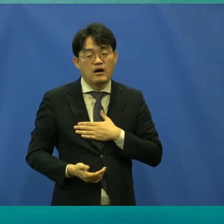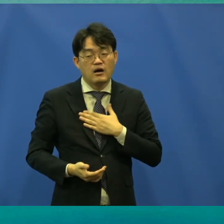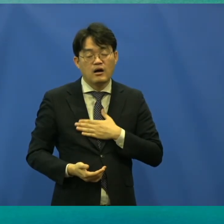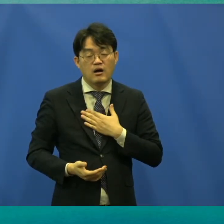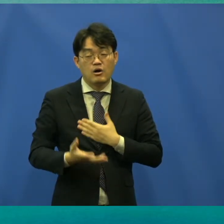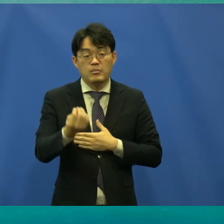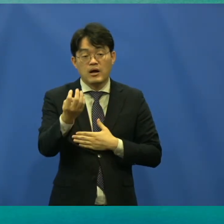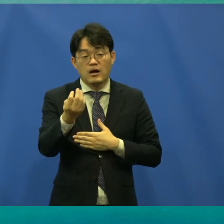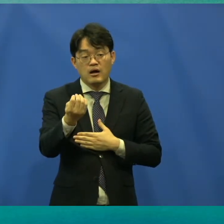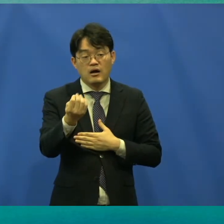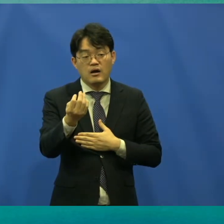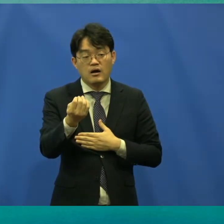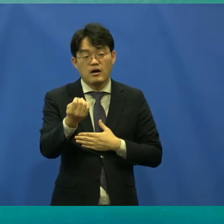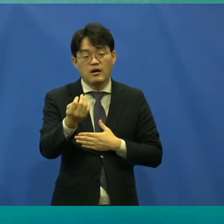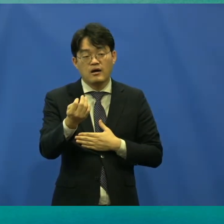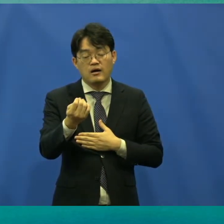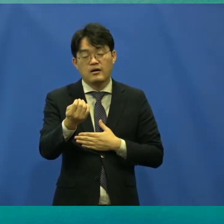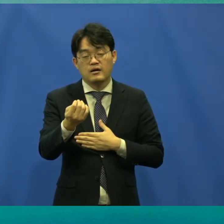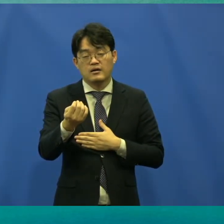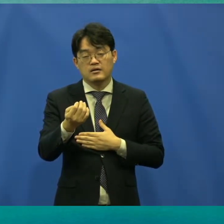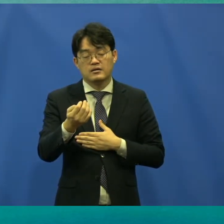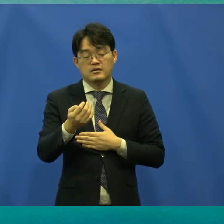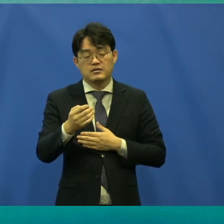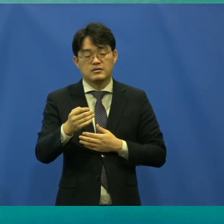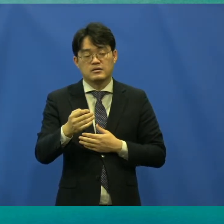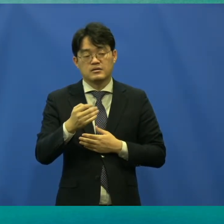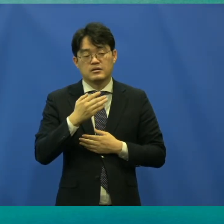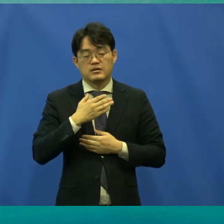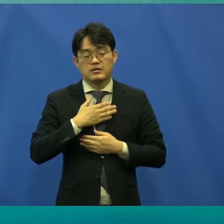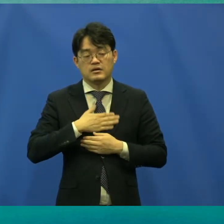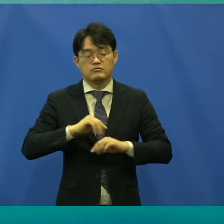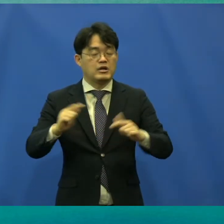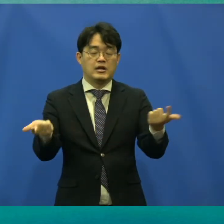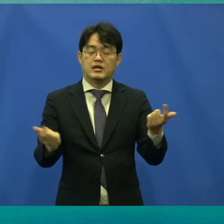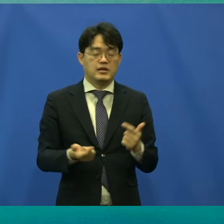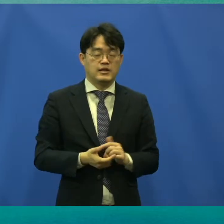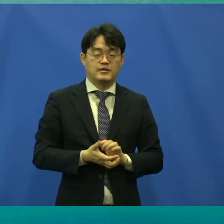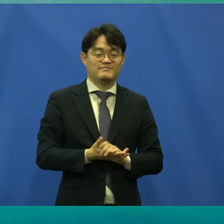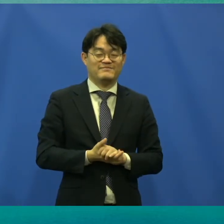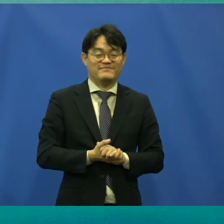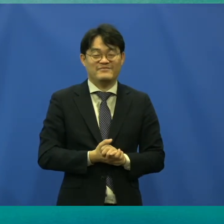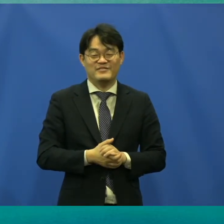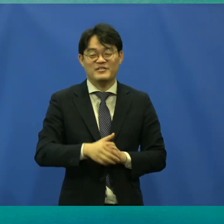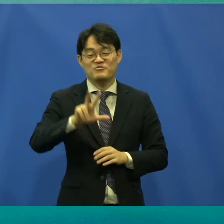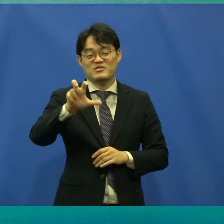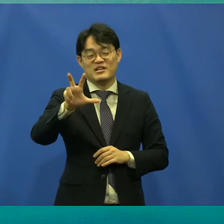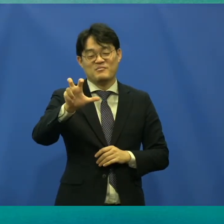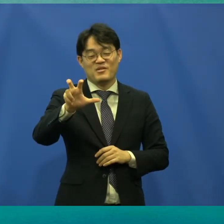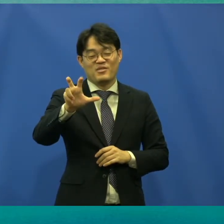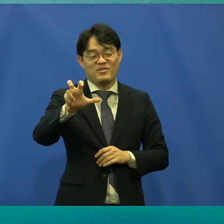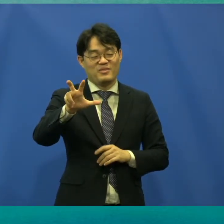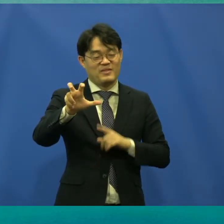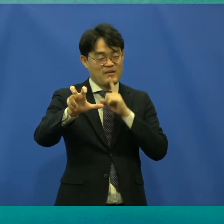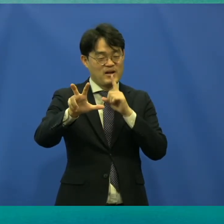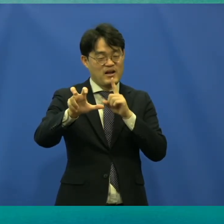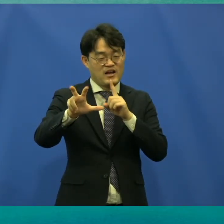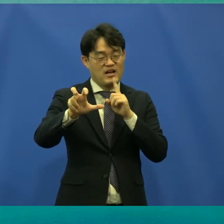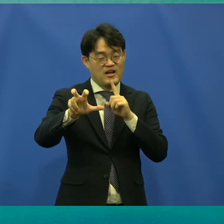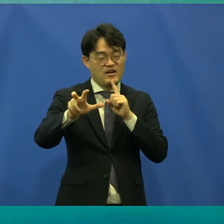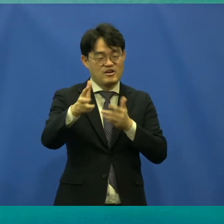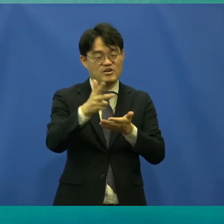여호와라는 단어는 언약과 연결이 됩니다. 언약, 하나님의 언약, 그 백성들과의 언약.